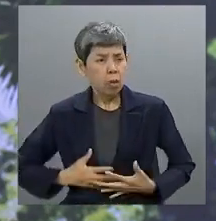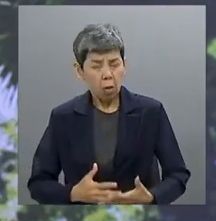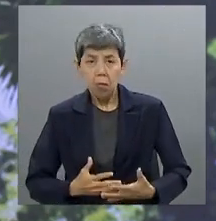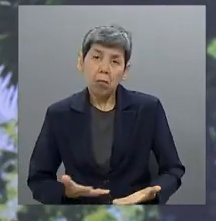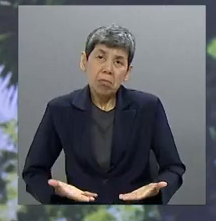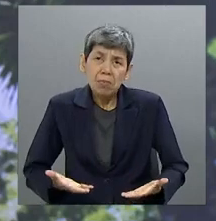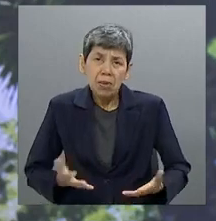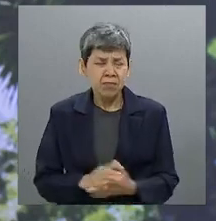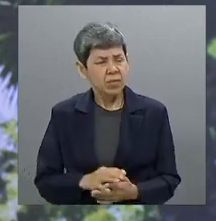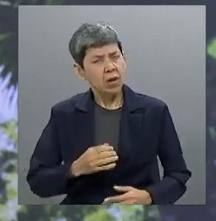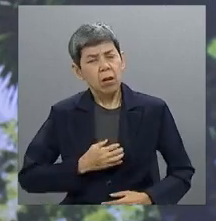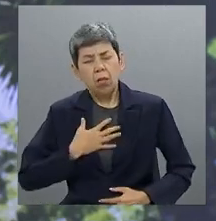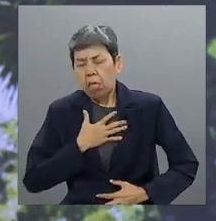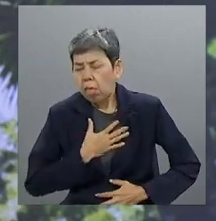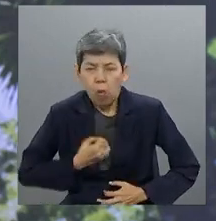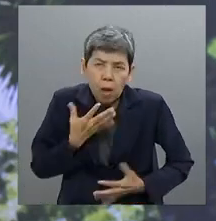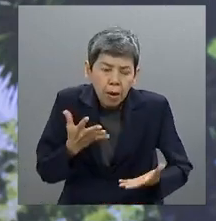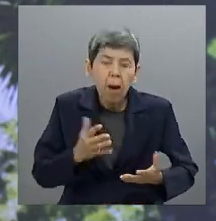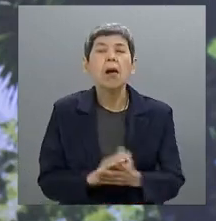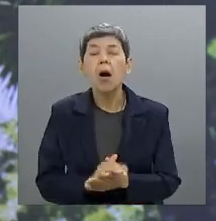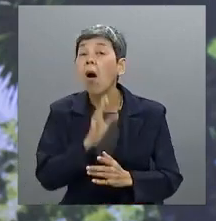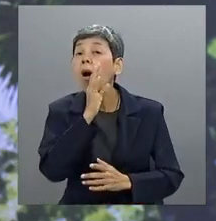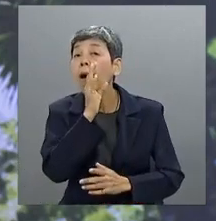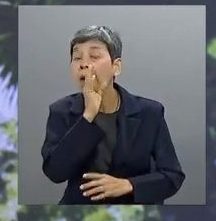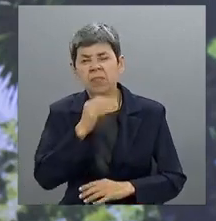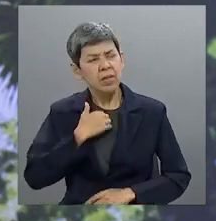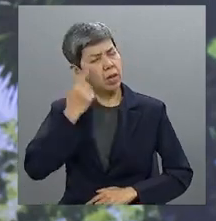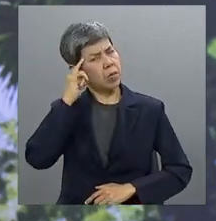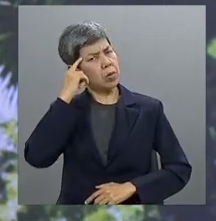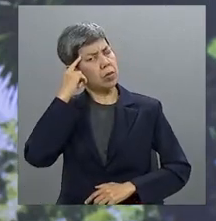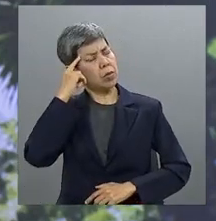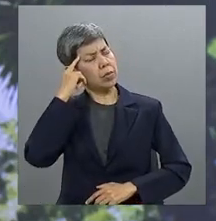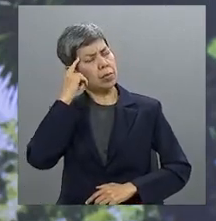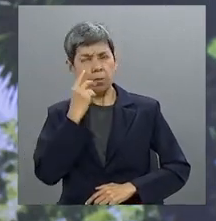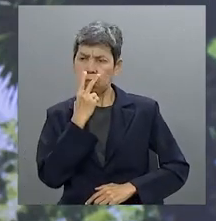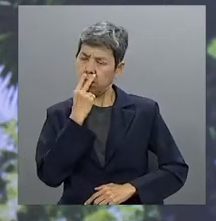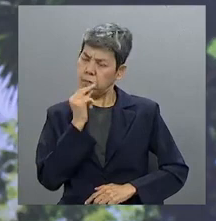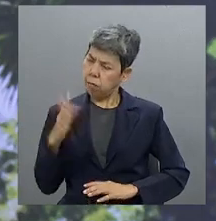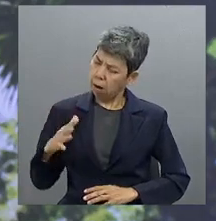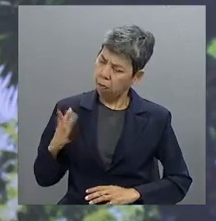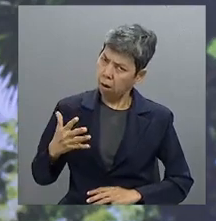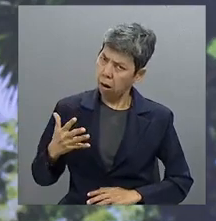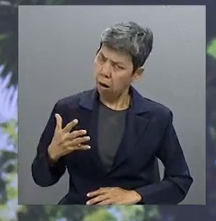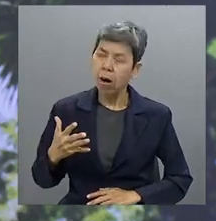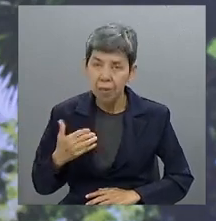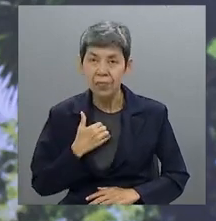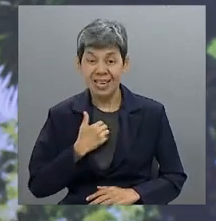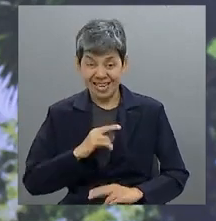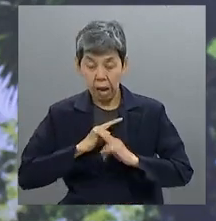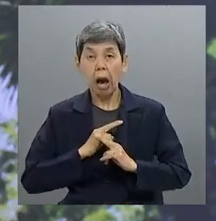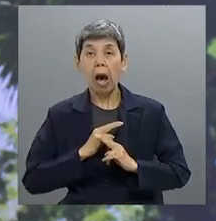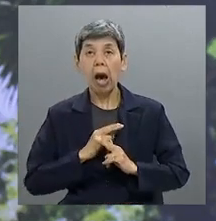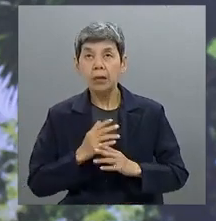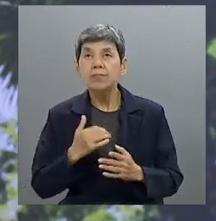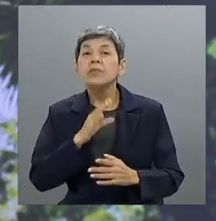การแพ้ไม่มีอะไรทั้งสิ้นอะไรเงี้ยค่ะฉะนั้นถ้าเกิดไม่แน่ใจดูกับประจำเดือนแปลกๆแล้วเราก็คุมกำเนิดไม่ดีแม้กระทั่งคุมเองก็ยังท้องได้ฉะนั้นถ้าเกิดคุม